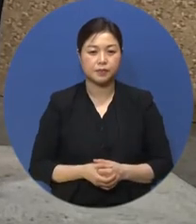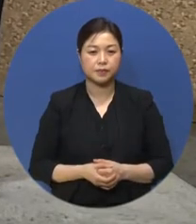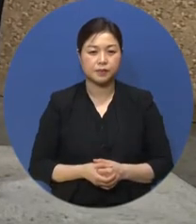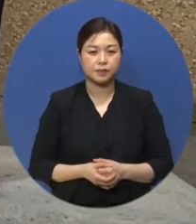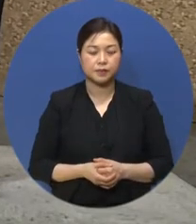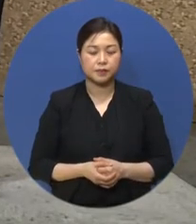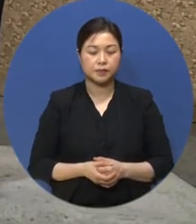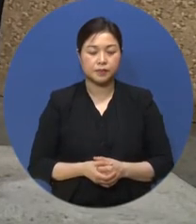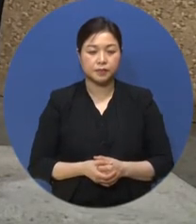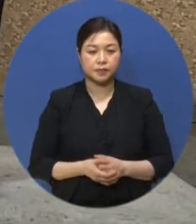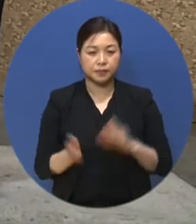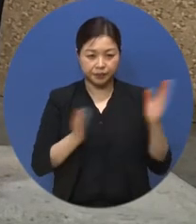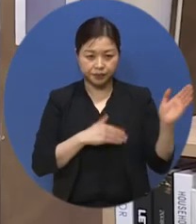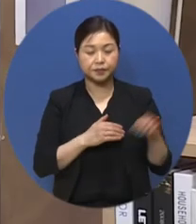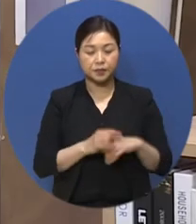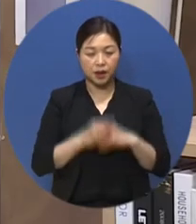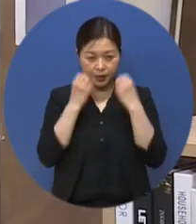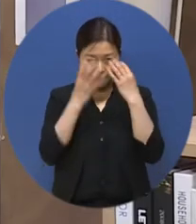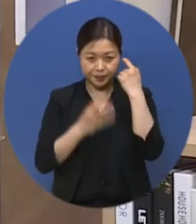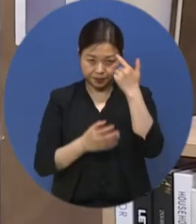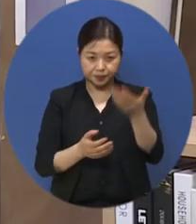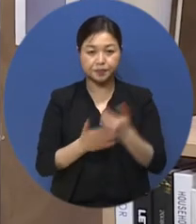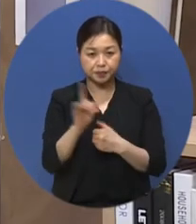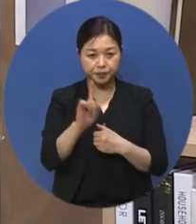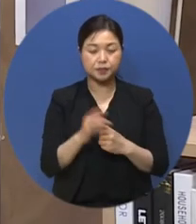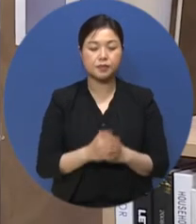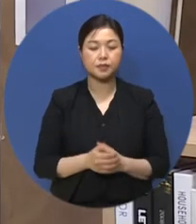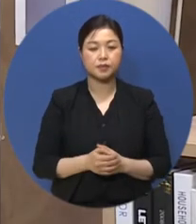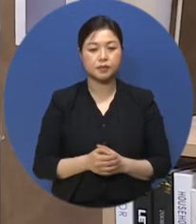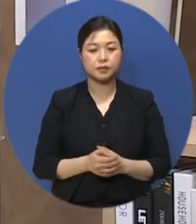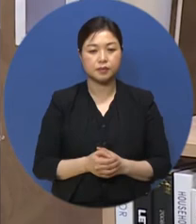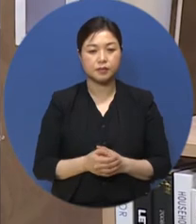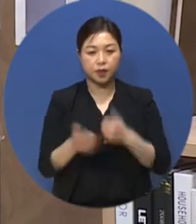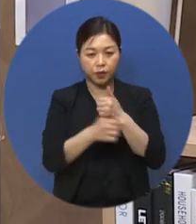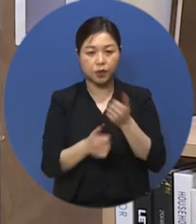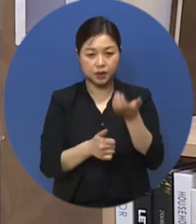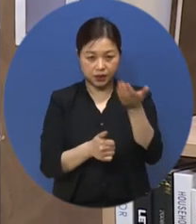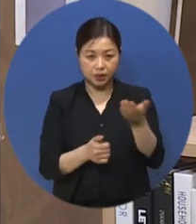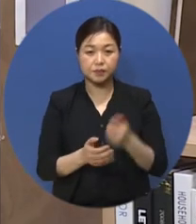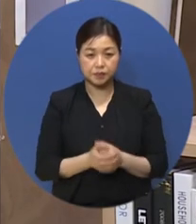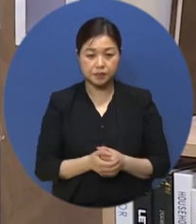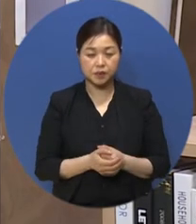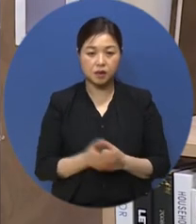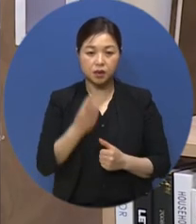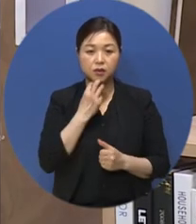한번 꺼보도록 네. 하겠습니다. 현재 위원장님께서는 이 서울시의회